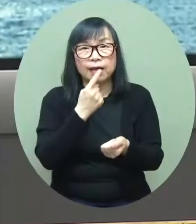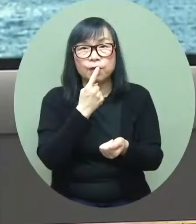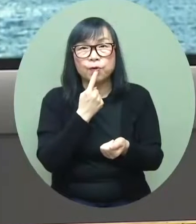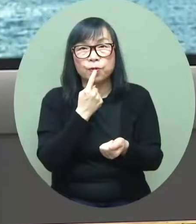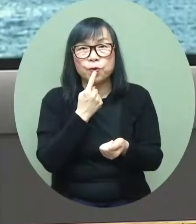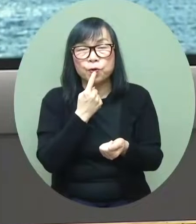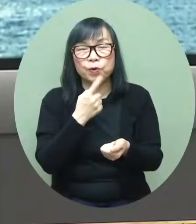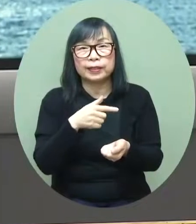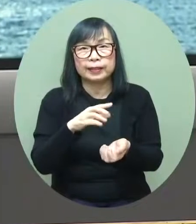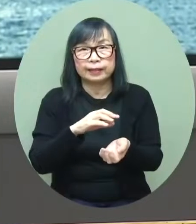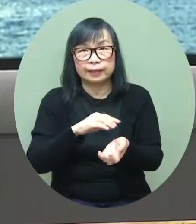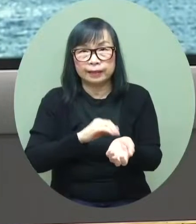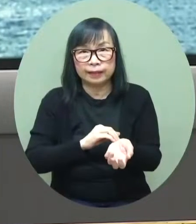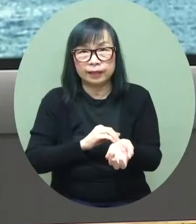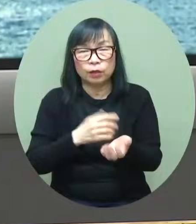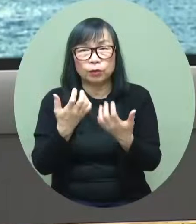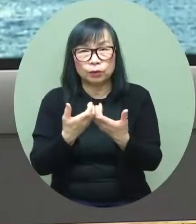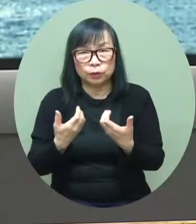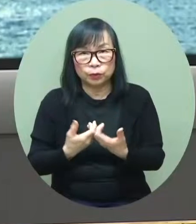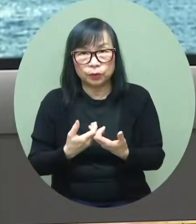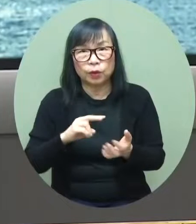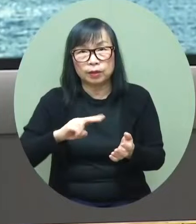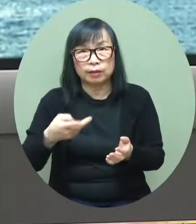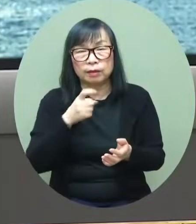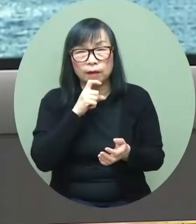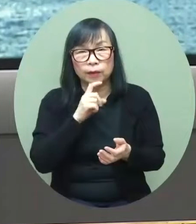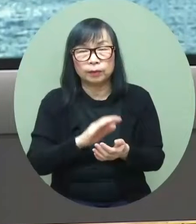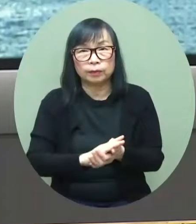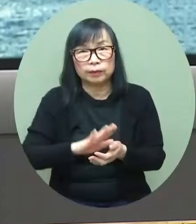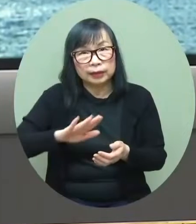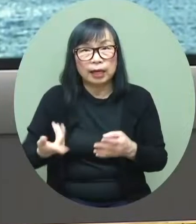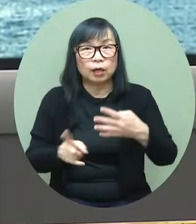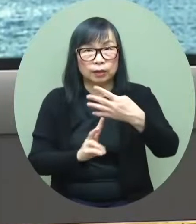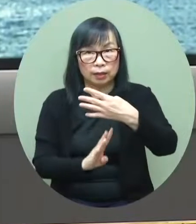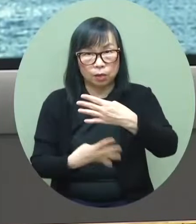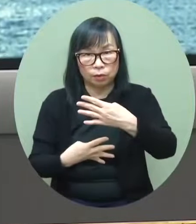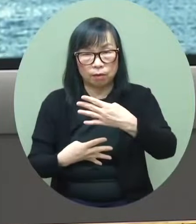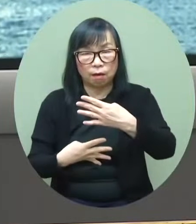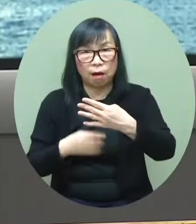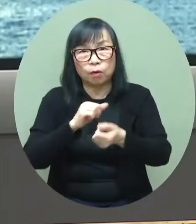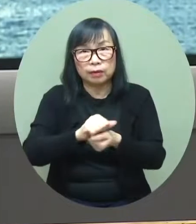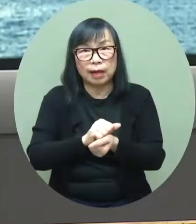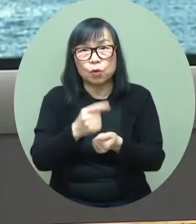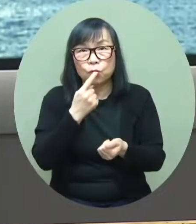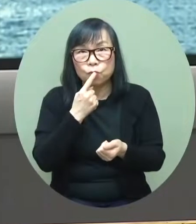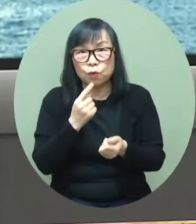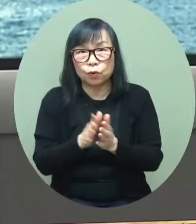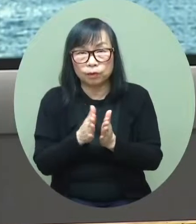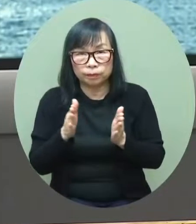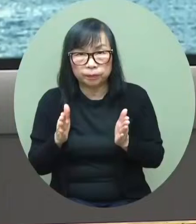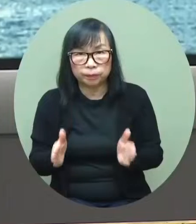療，咁個數字上係有一個嘅改善。但係佢喺4月4日洗血嘅期間咧，佢